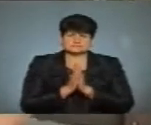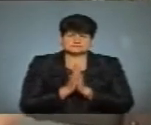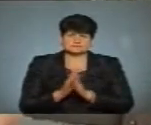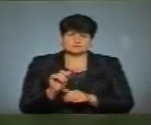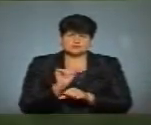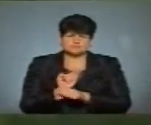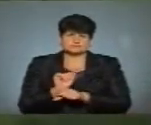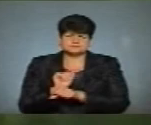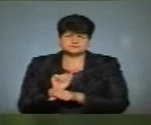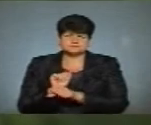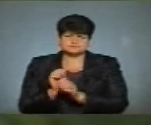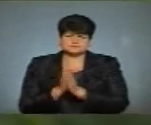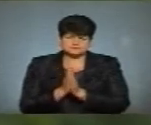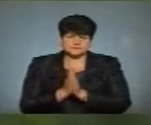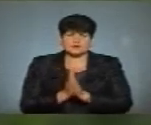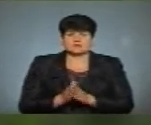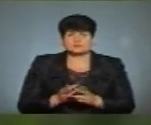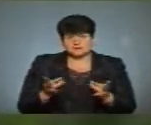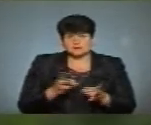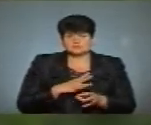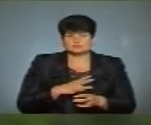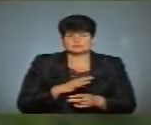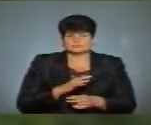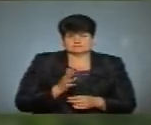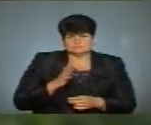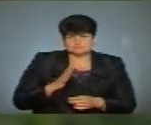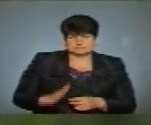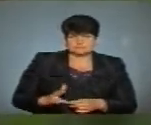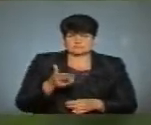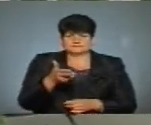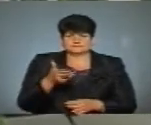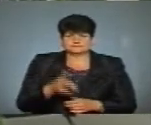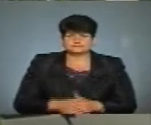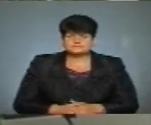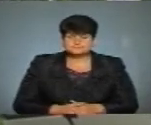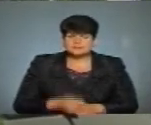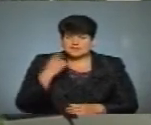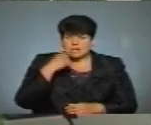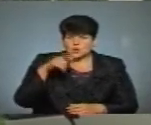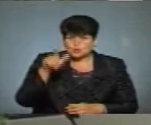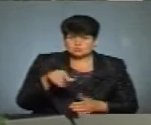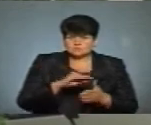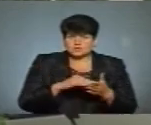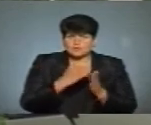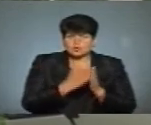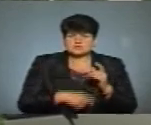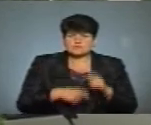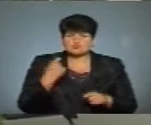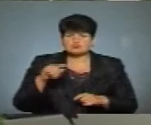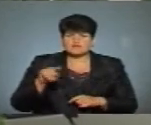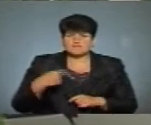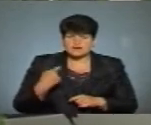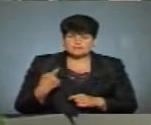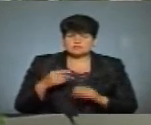говорив «зупинися, зупинися», змушений був застосовувати зброю. На особу було складено протокол за порушення вимог